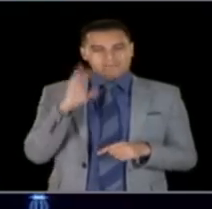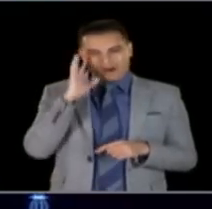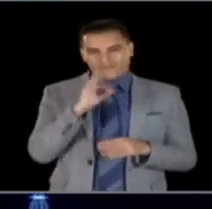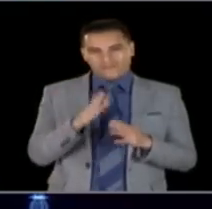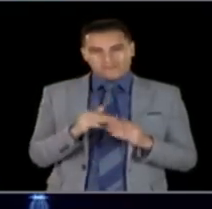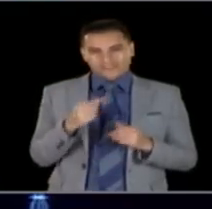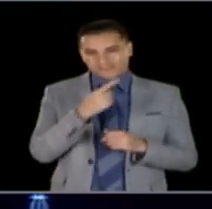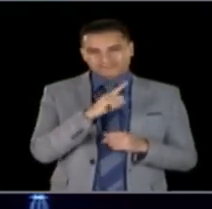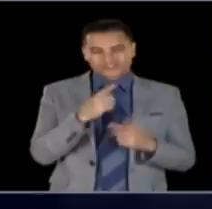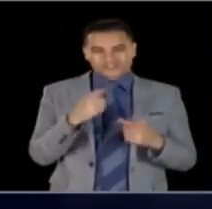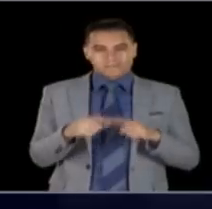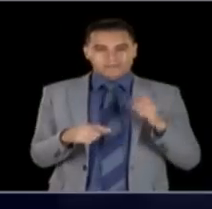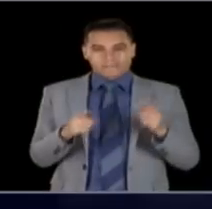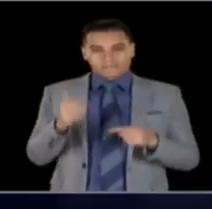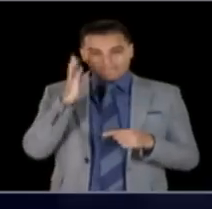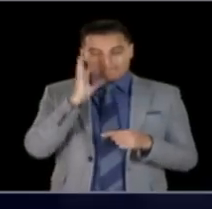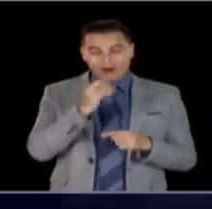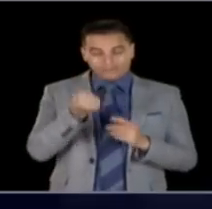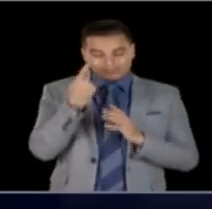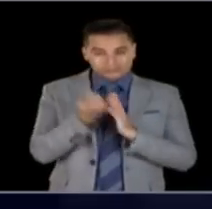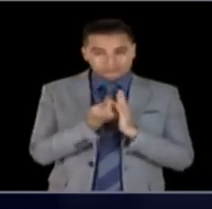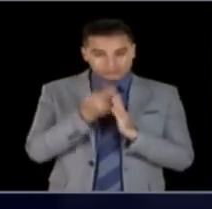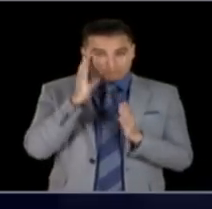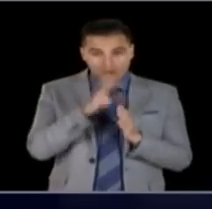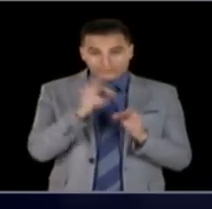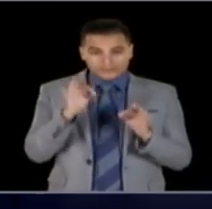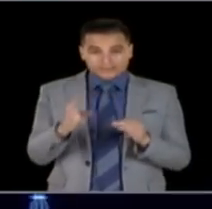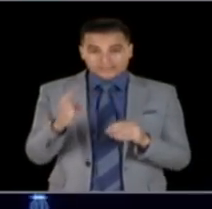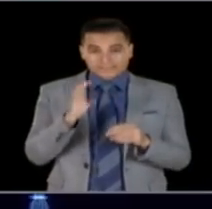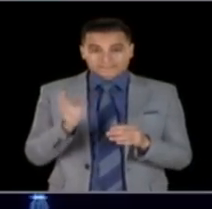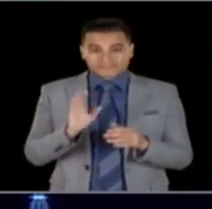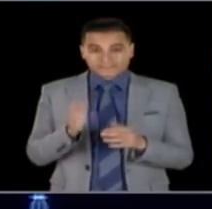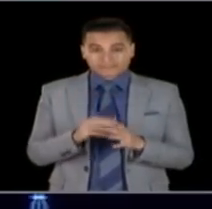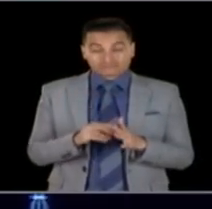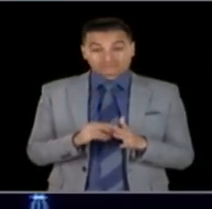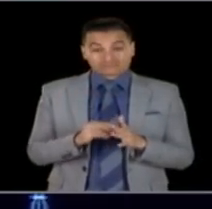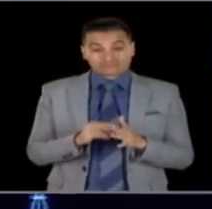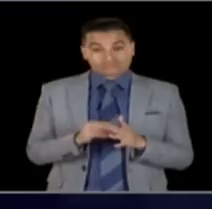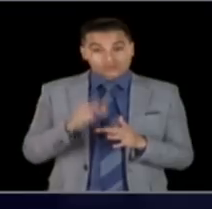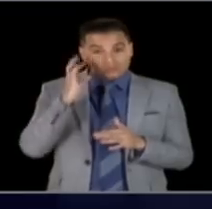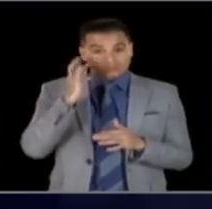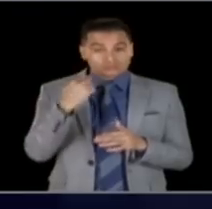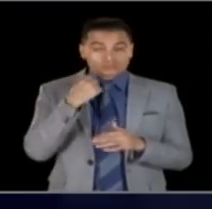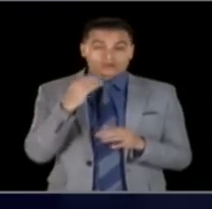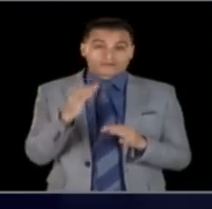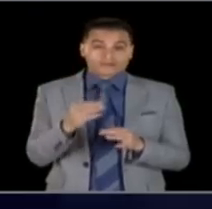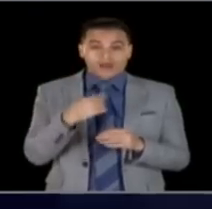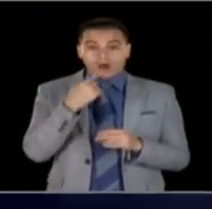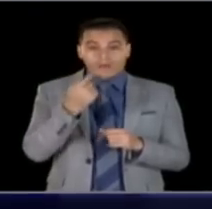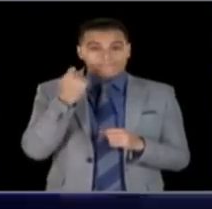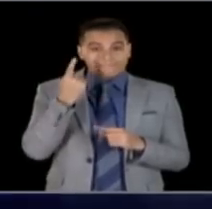جدا وعدى علينا كلنا. مفيش اجابه؟ خساره جدا. اختيارات بقى. هقول لكم